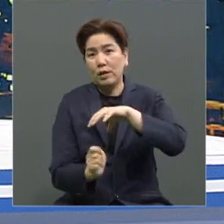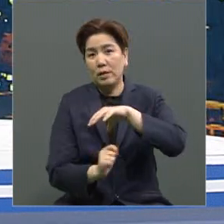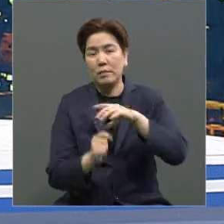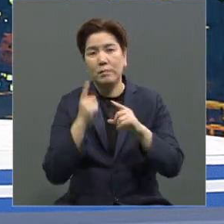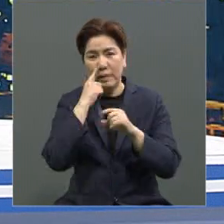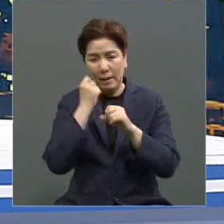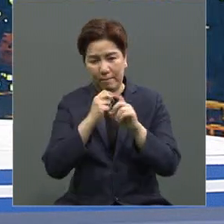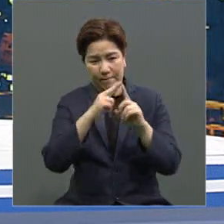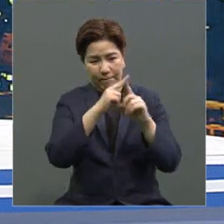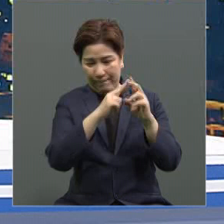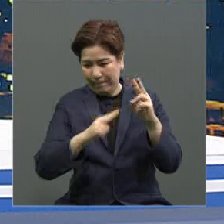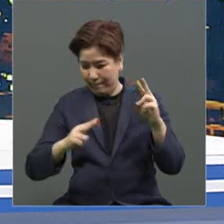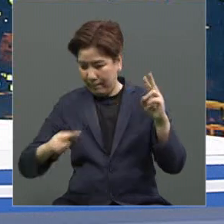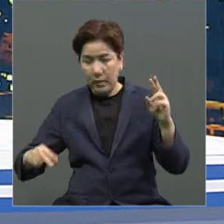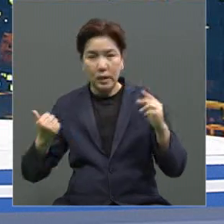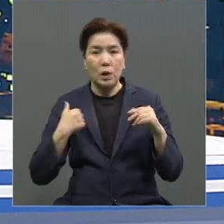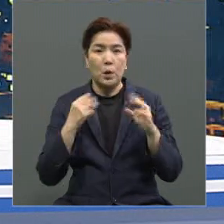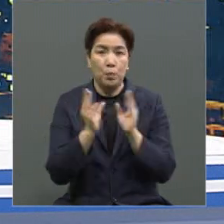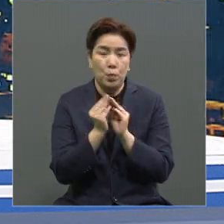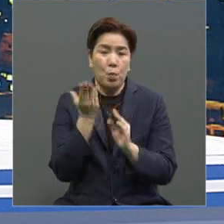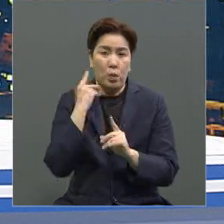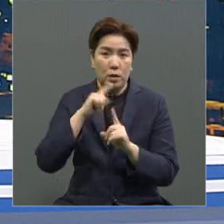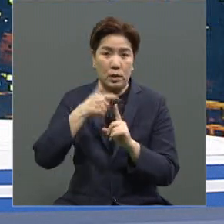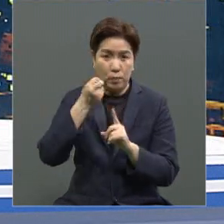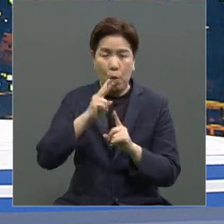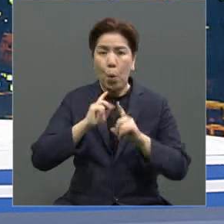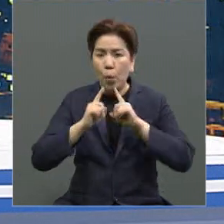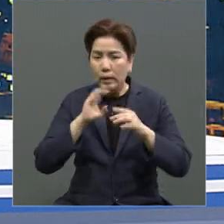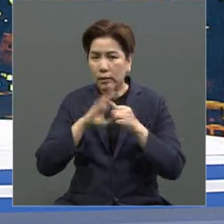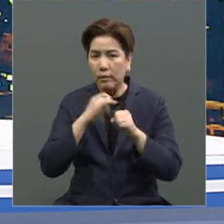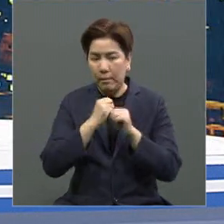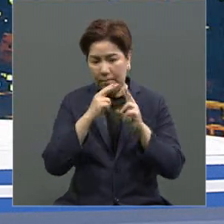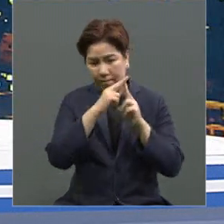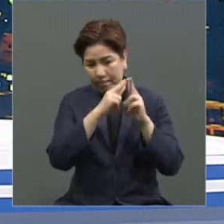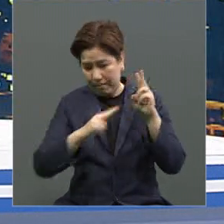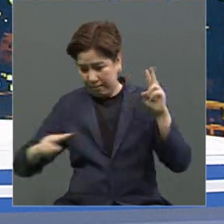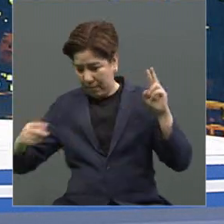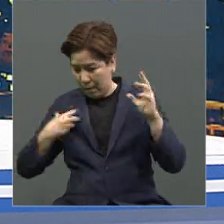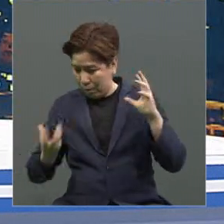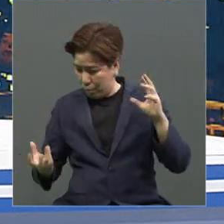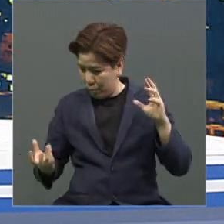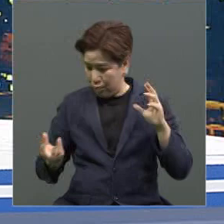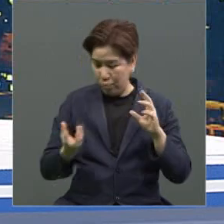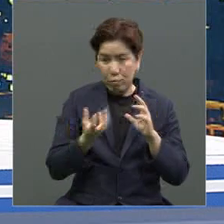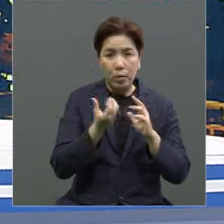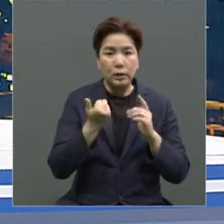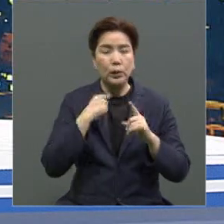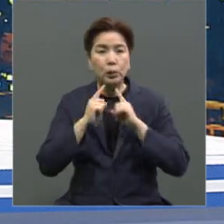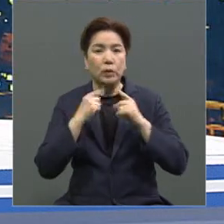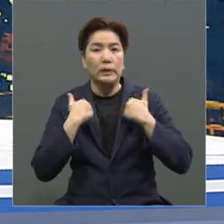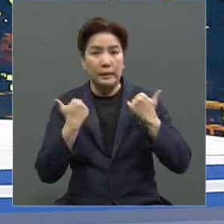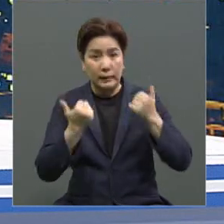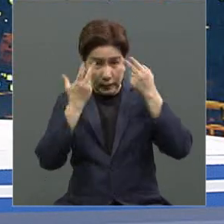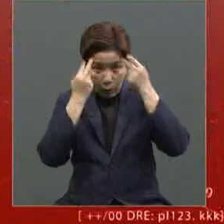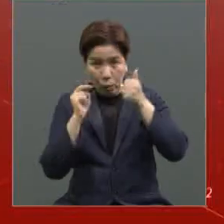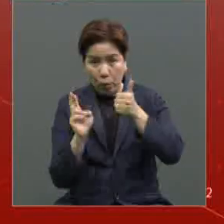นเพราะว่ามีการพูดกันในการประชุมครม.สัญจรเมื่อเดือนธันวาคมที่ผ่านมานะครับกระเช้าผูกกระดึงที่จังหวัดเลยวันนี้ทางรองนายกรัฐมน